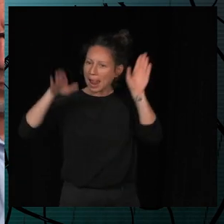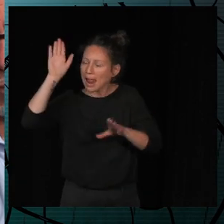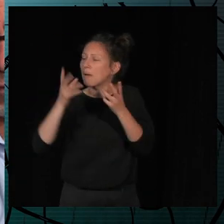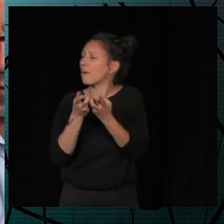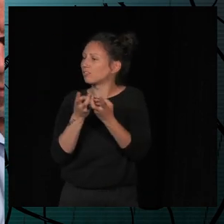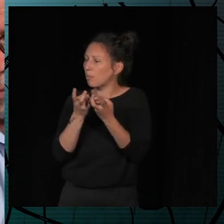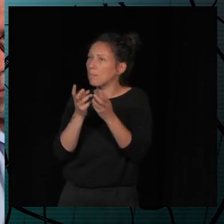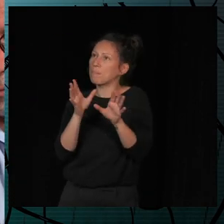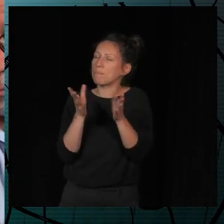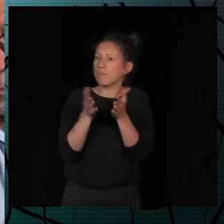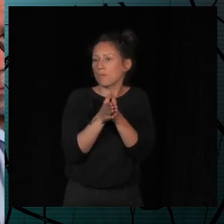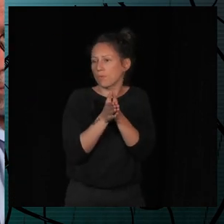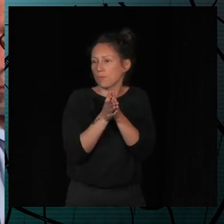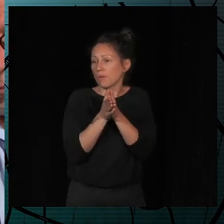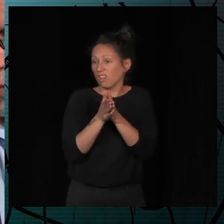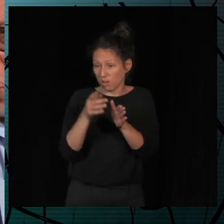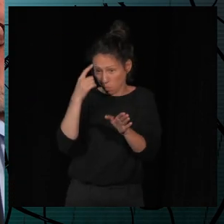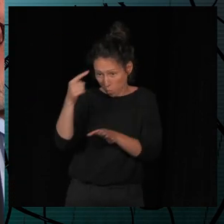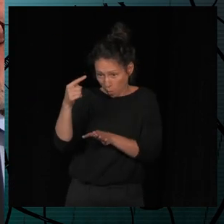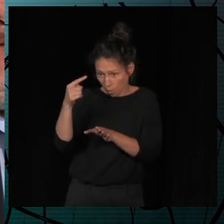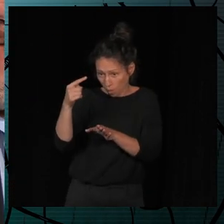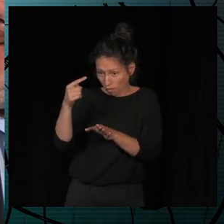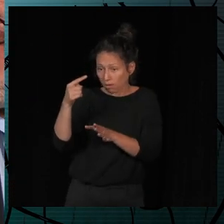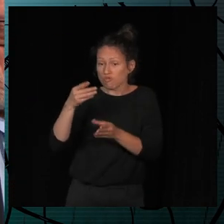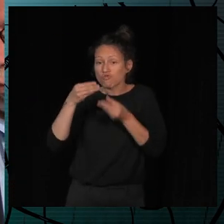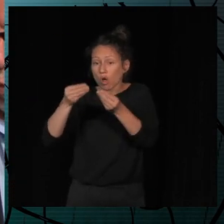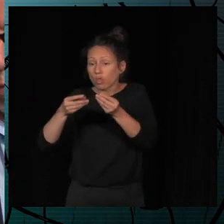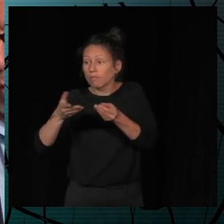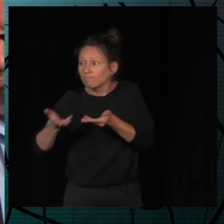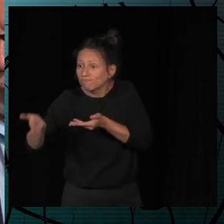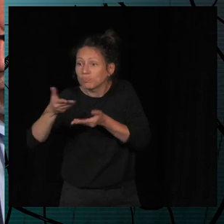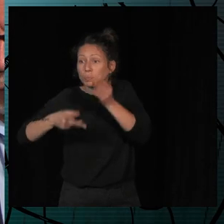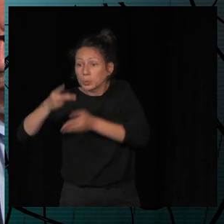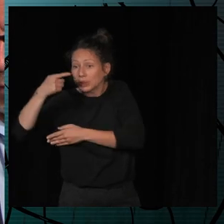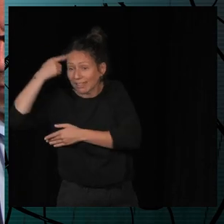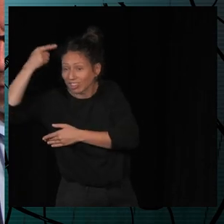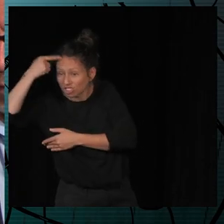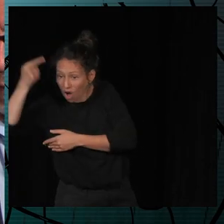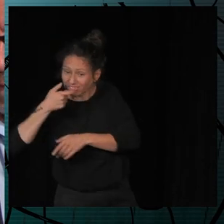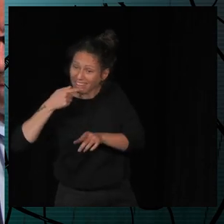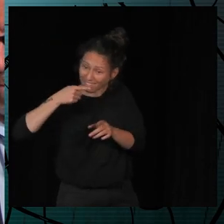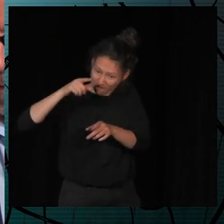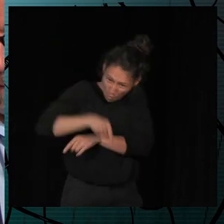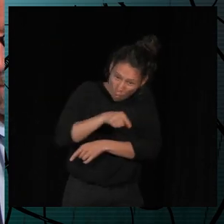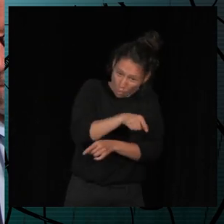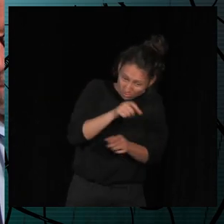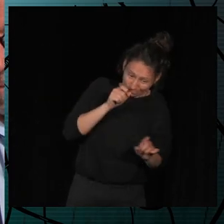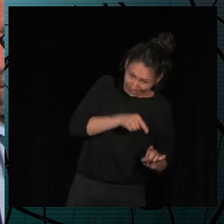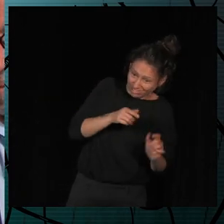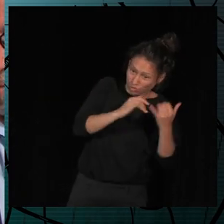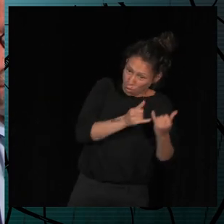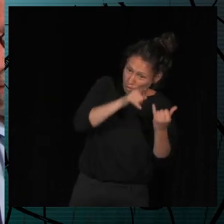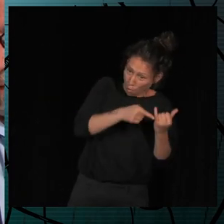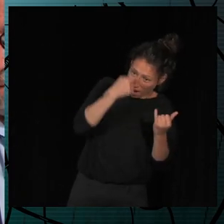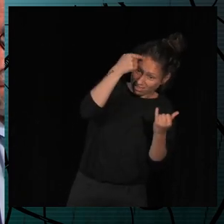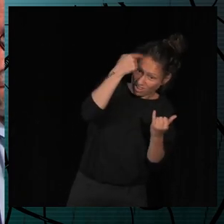je vais être très très global l'intelligence il faut des jeux intelligents et l'extrême des jeux intelligents c'est ceux qui musclent le cerveau